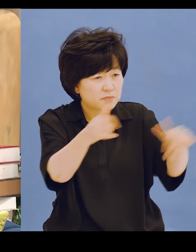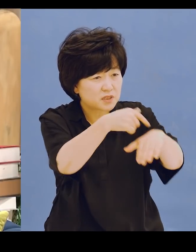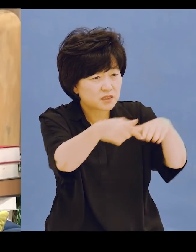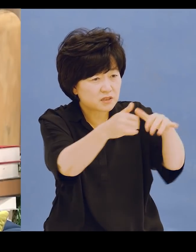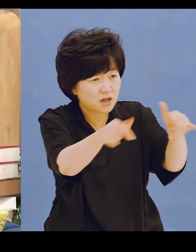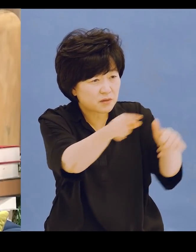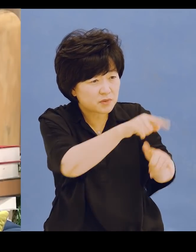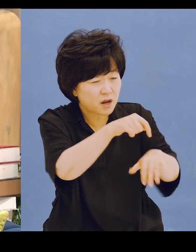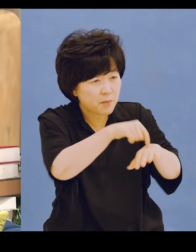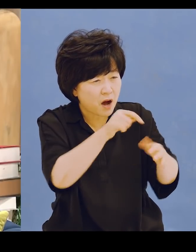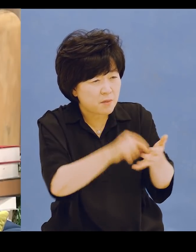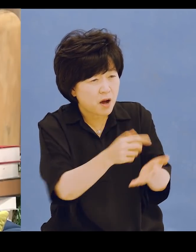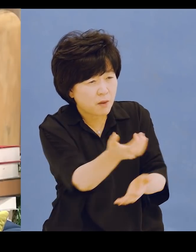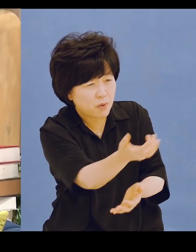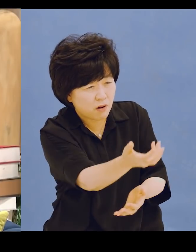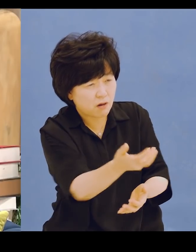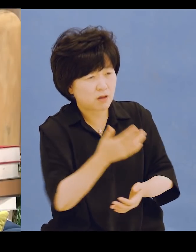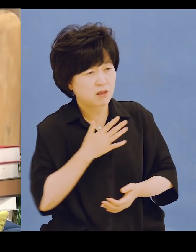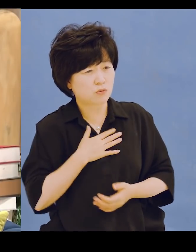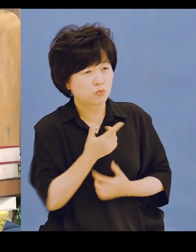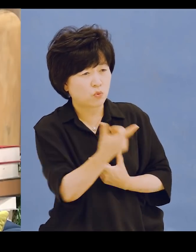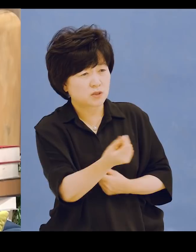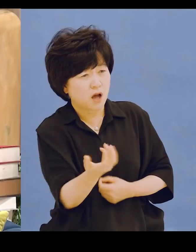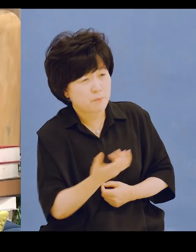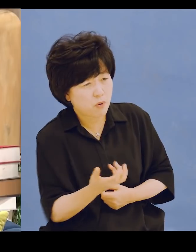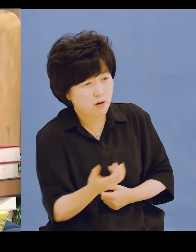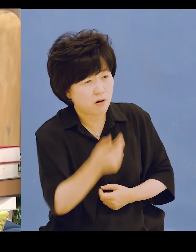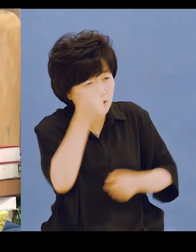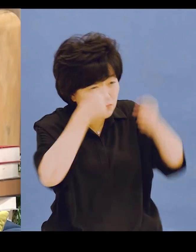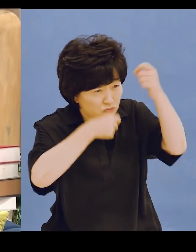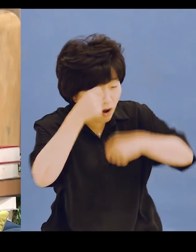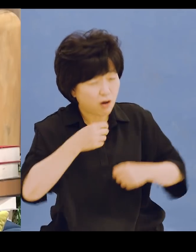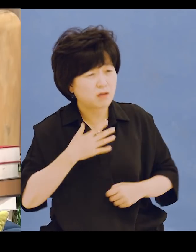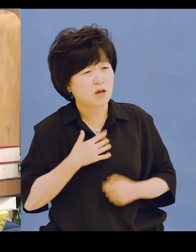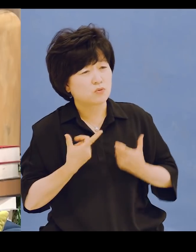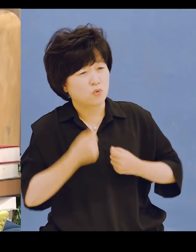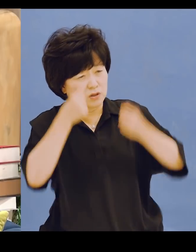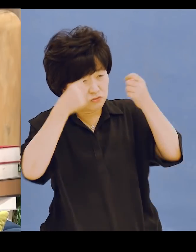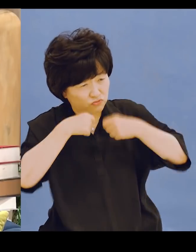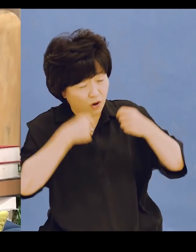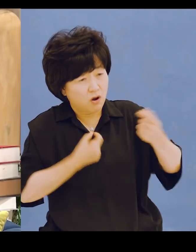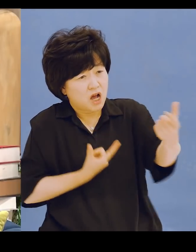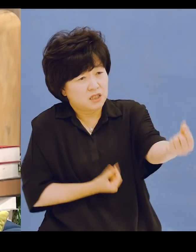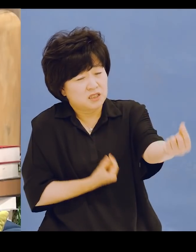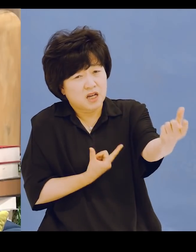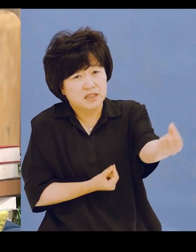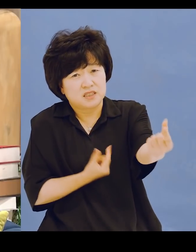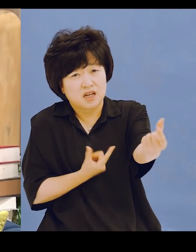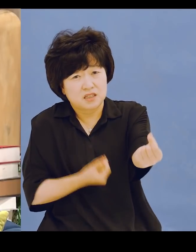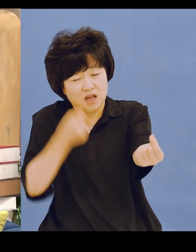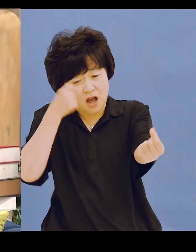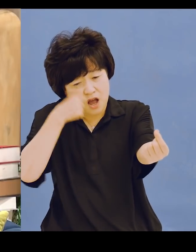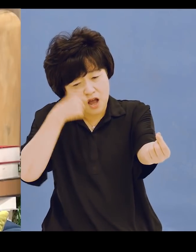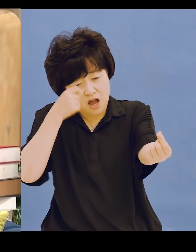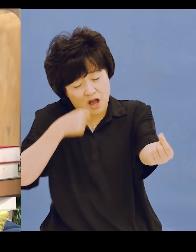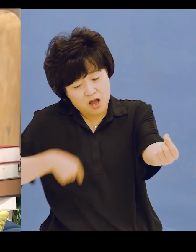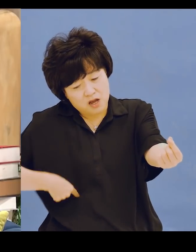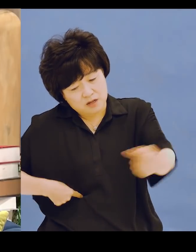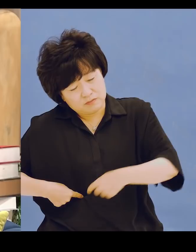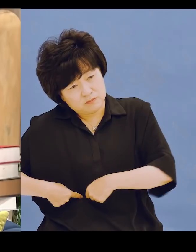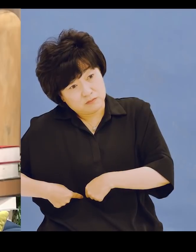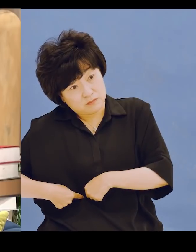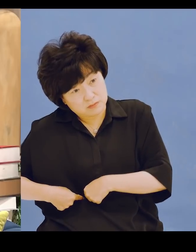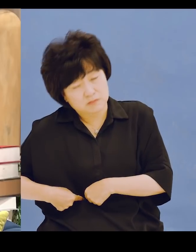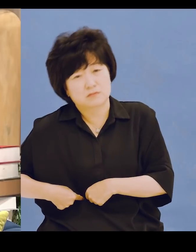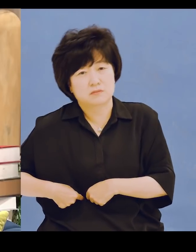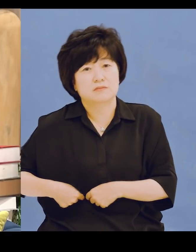놀라운 반응이 아이들한테 나타나는데 이것이 이제 복음을 전하는 놀라운 문을 여는 계기가 되는데 그때까지 저한테 말하지 않은 것이